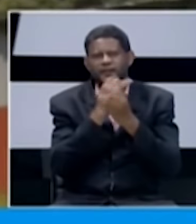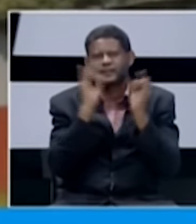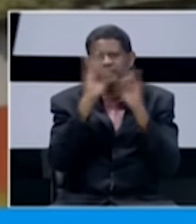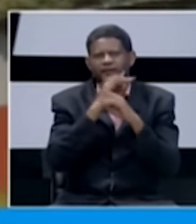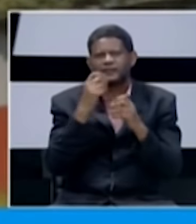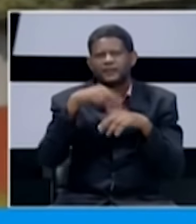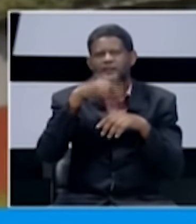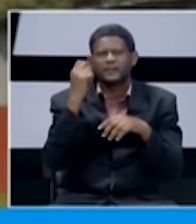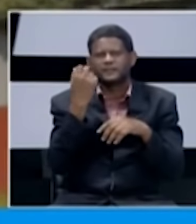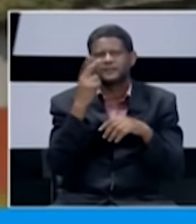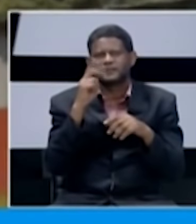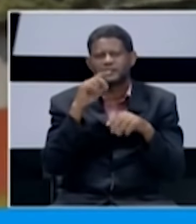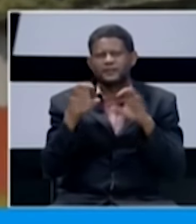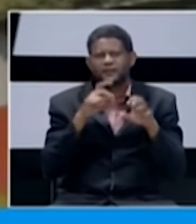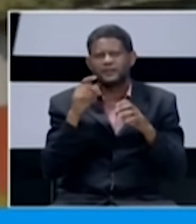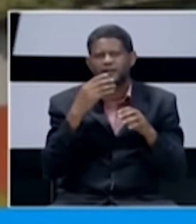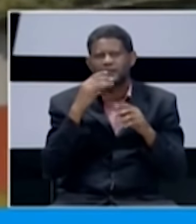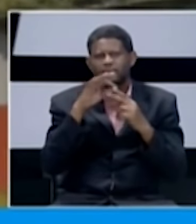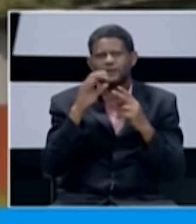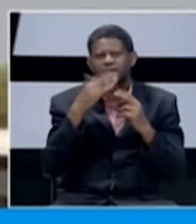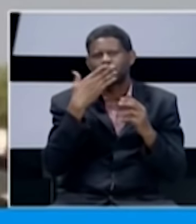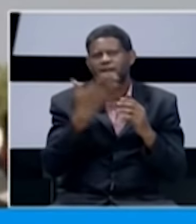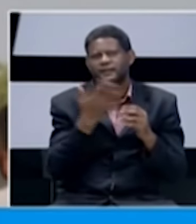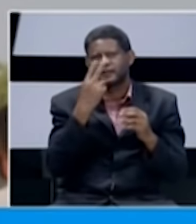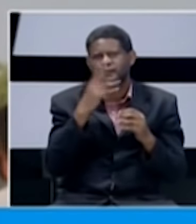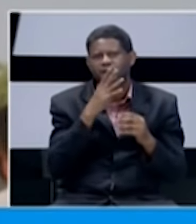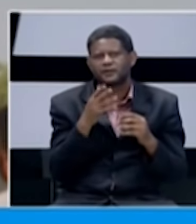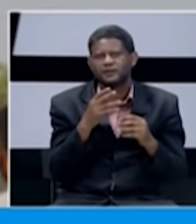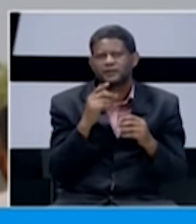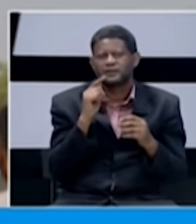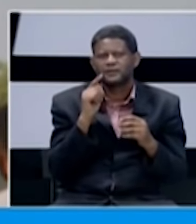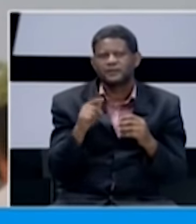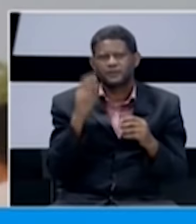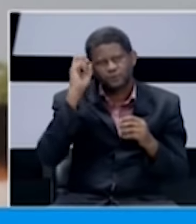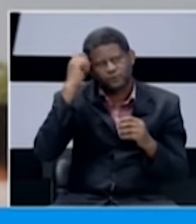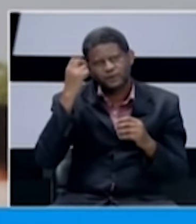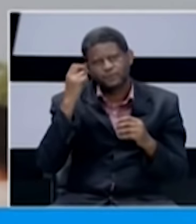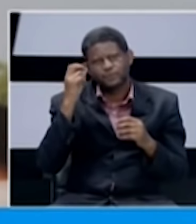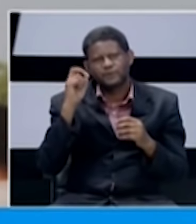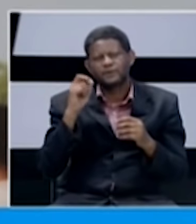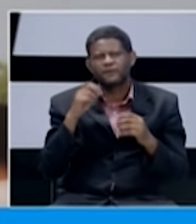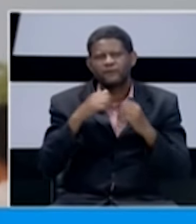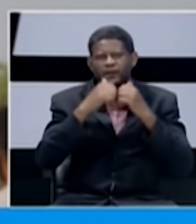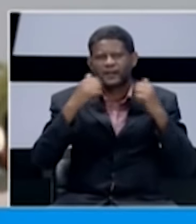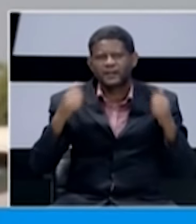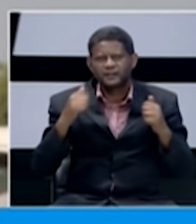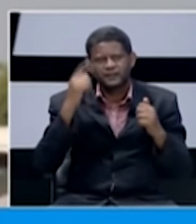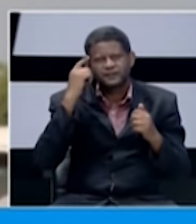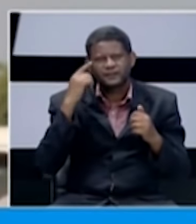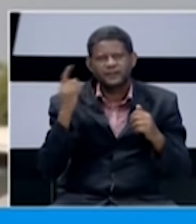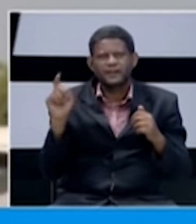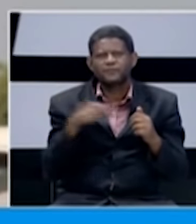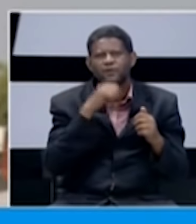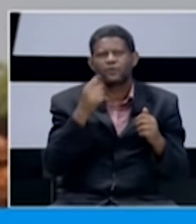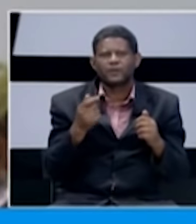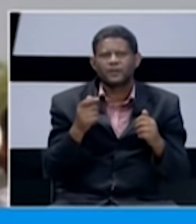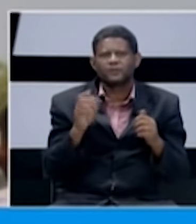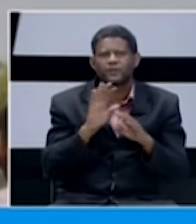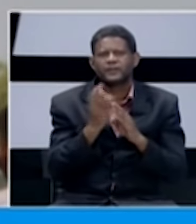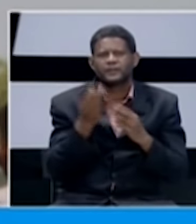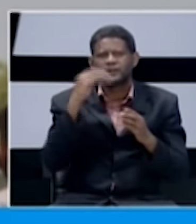مرزا اسمن حما أنا قر سير أخون ما تود من بدخام تود من تحوحات فلاليخا تقرأينا وزي خونا تحد مطاوي نيرو قنت